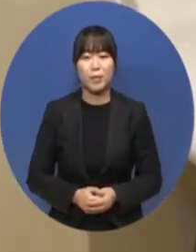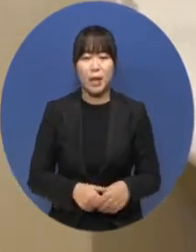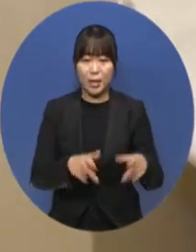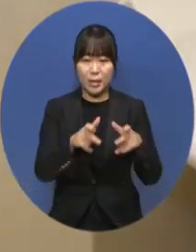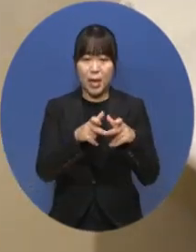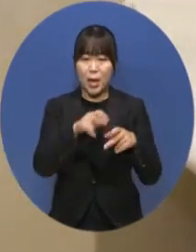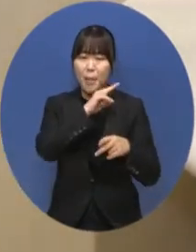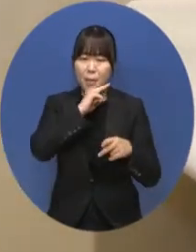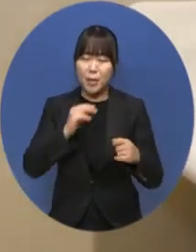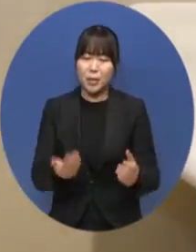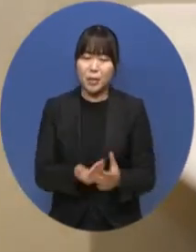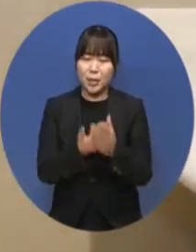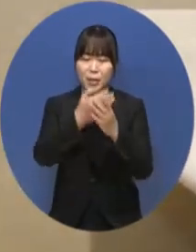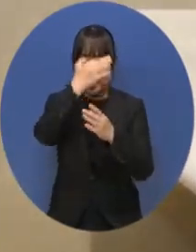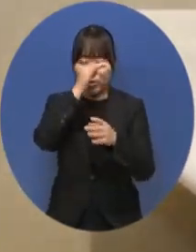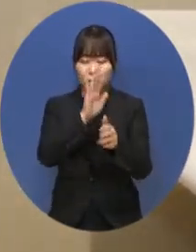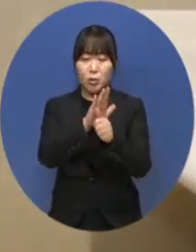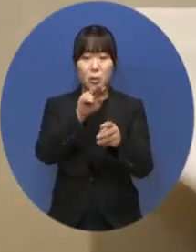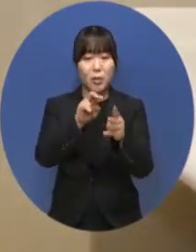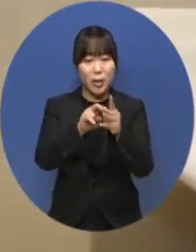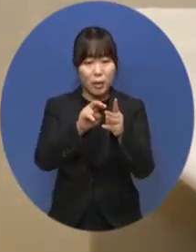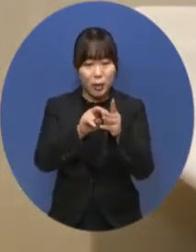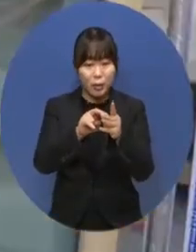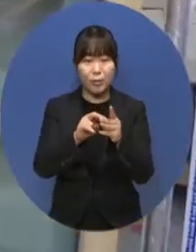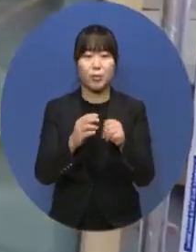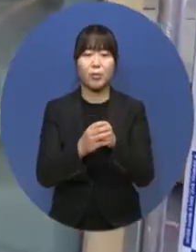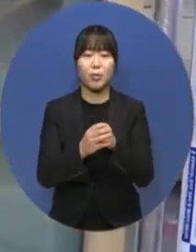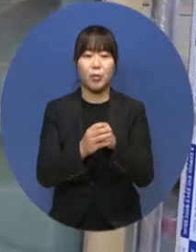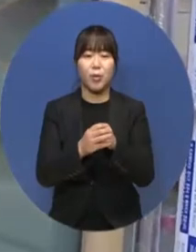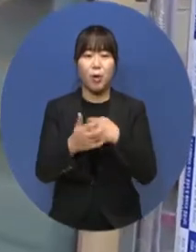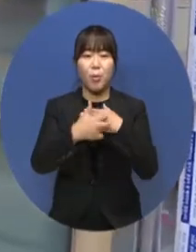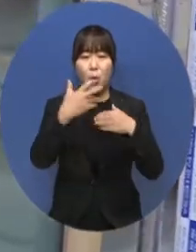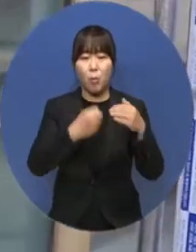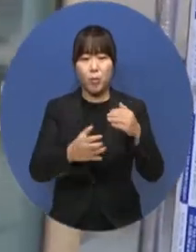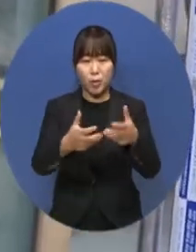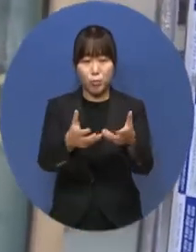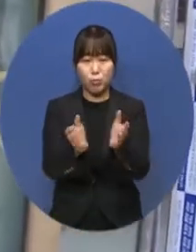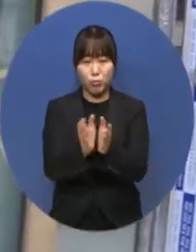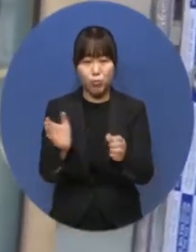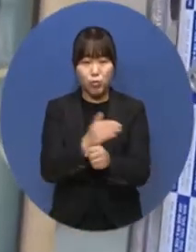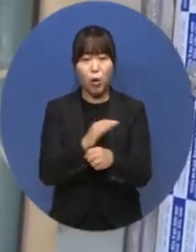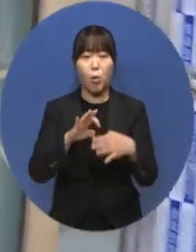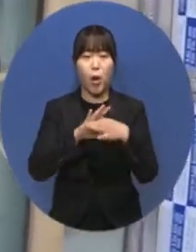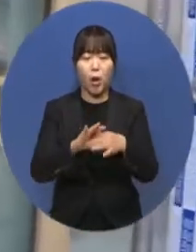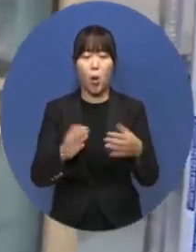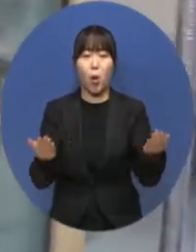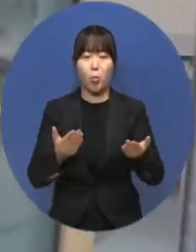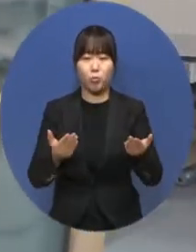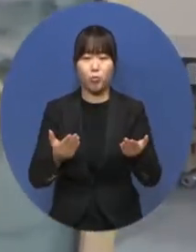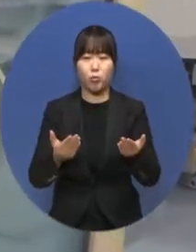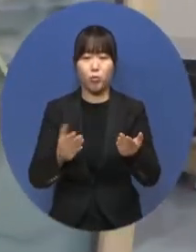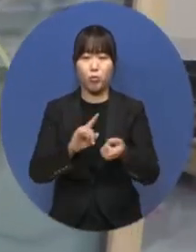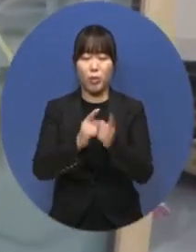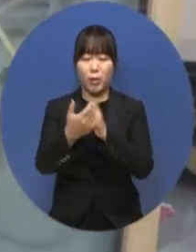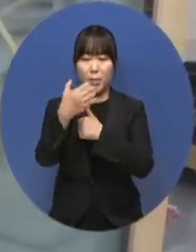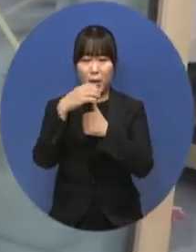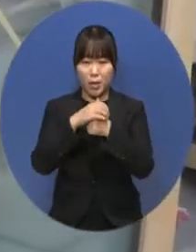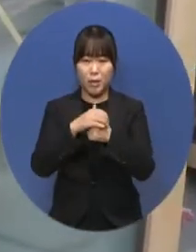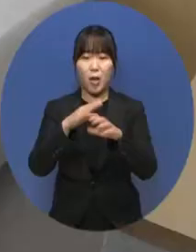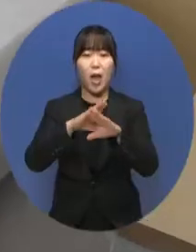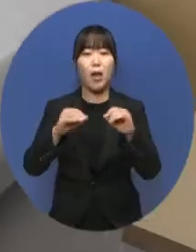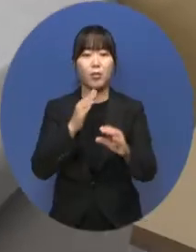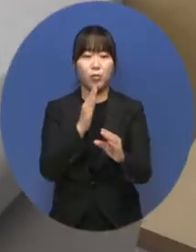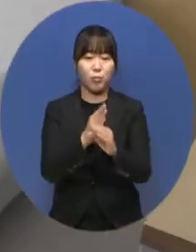장애인 편의 증진기술지원센터는 보건복지부로부터 관련 업무를 위탁받아 처리하고 있는